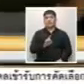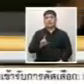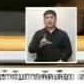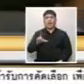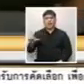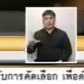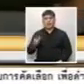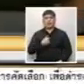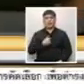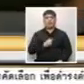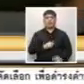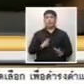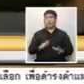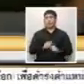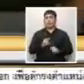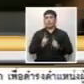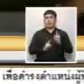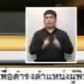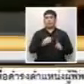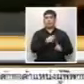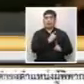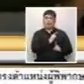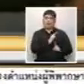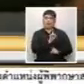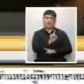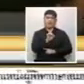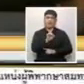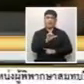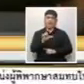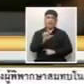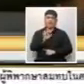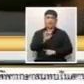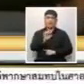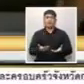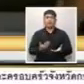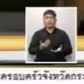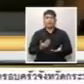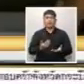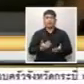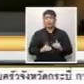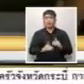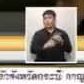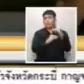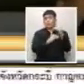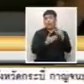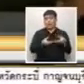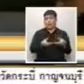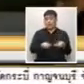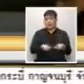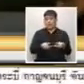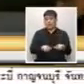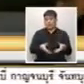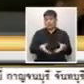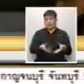ราวๆ1,800,000คิวนะคะซึ่งในสัญญาว่าจ้างเนี่ยข้อ10ถูกกำหนดไว้ว่าดินขุด